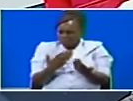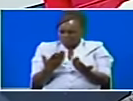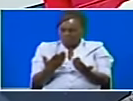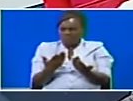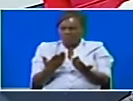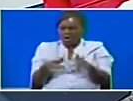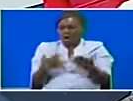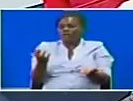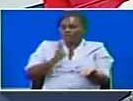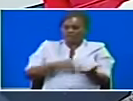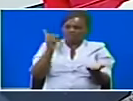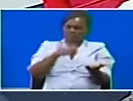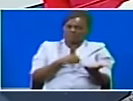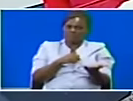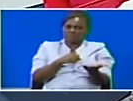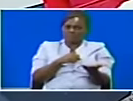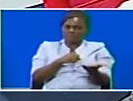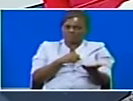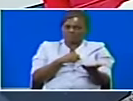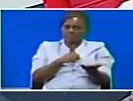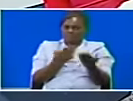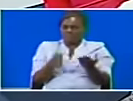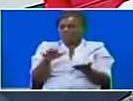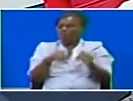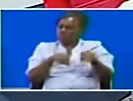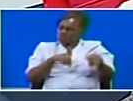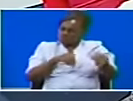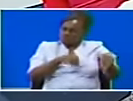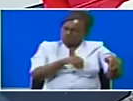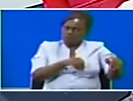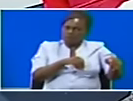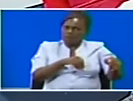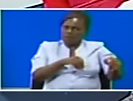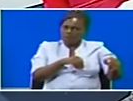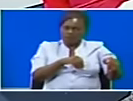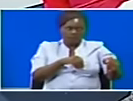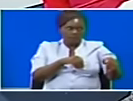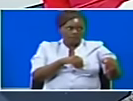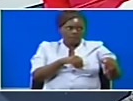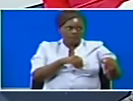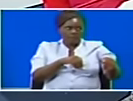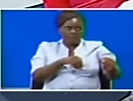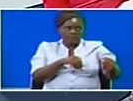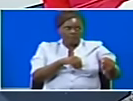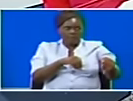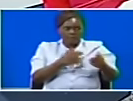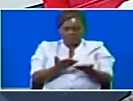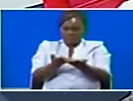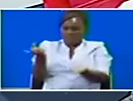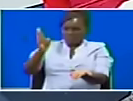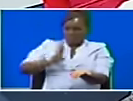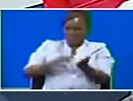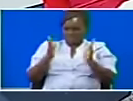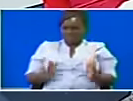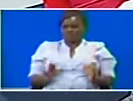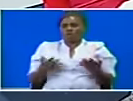mwaka 2017? Unasema haukuepo, lakini labda umekuwa ukifuatilizia kile ambacho kinajadiliwa. Makubaliano hayo yalikuwa yamepeanwa kwa msajili wa vyama ama